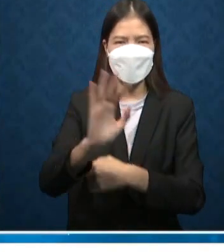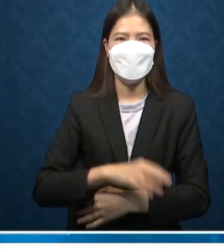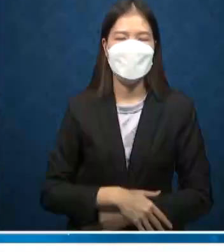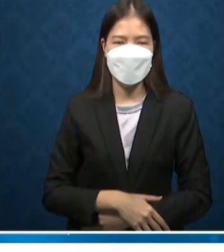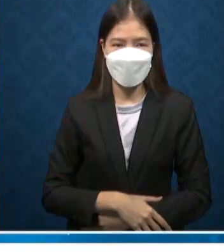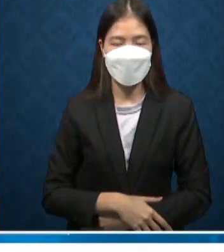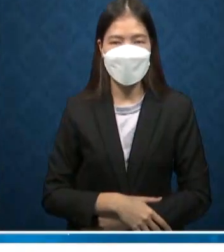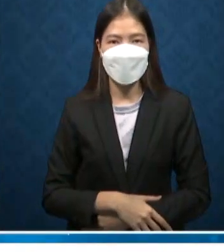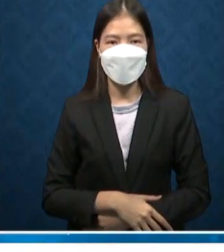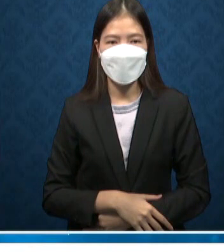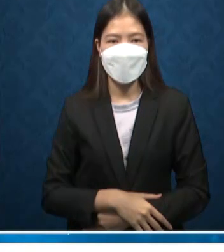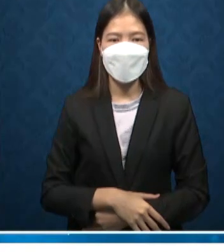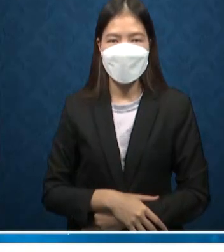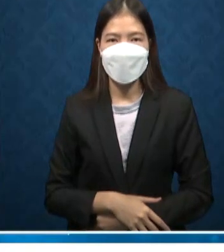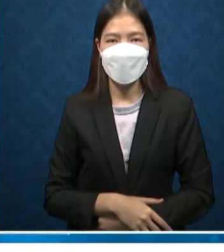ครับ